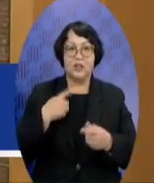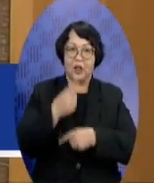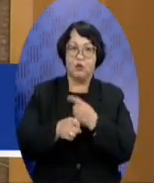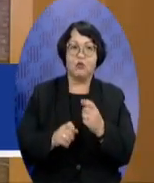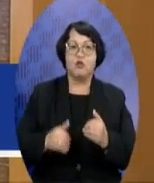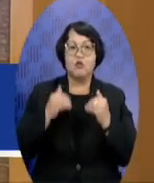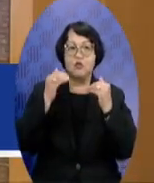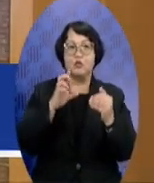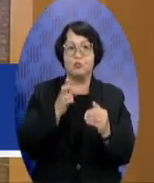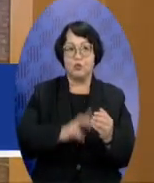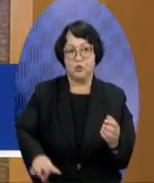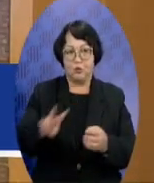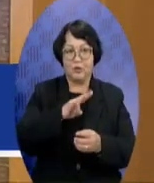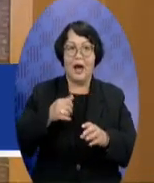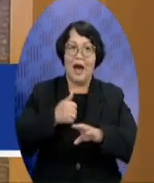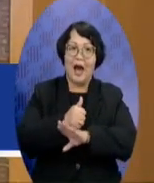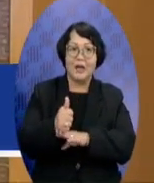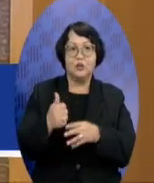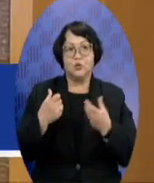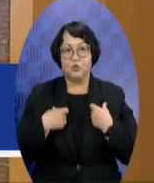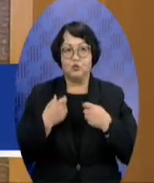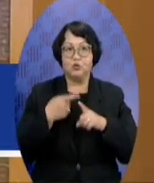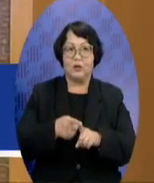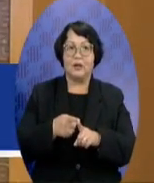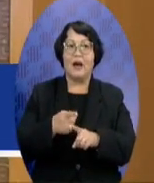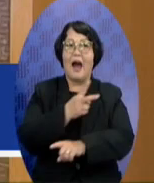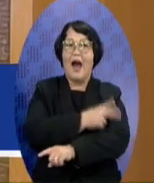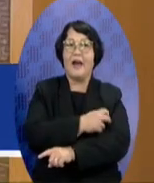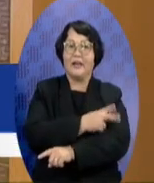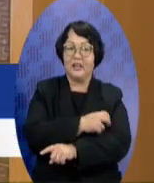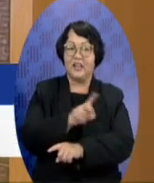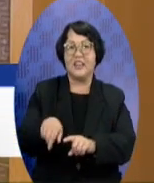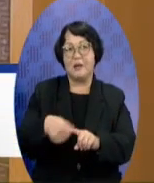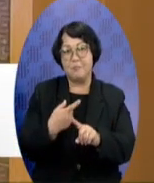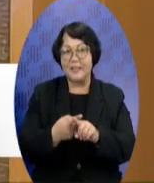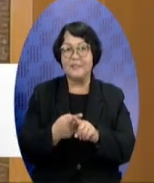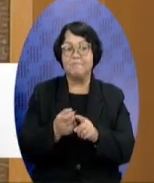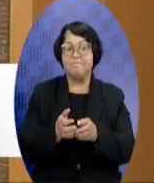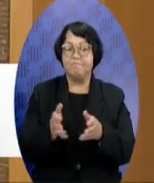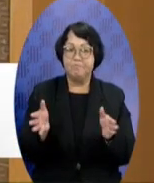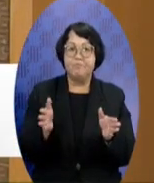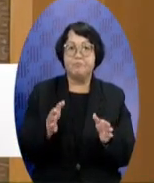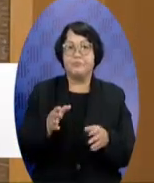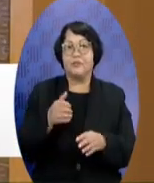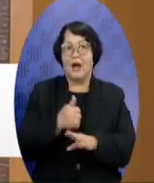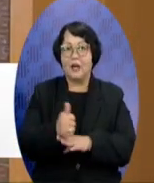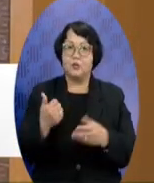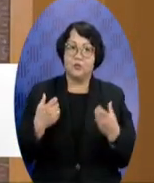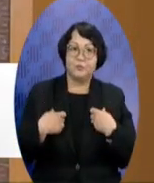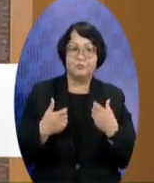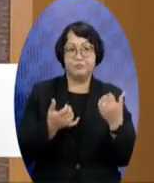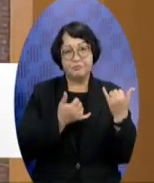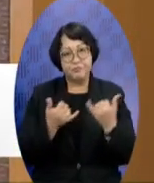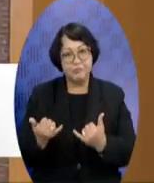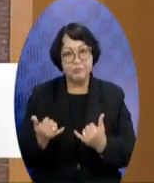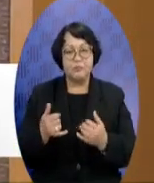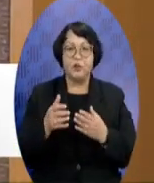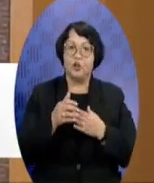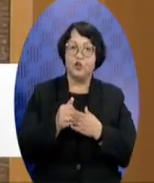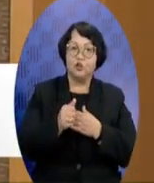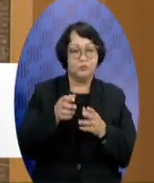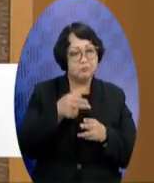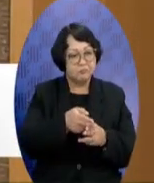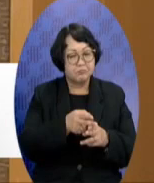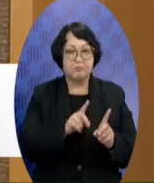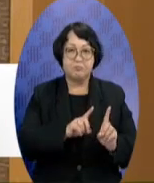бол цаашдаа аяж журлын чиглэлээр ангиан нэлээ өргөдгий. За мөн энэ дээр бол онцгой анхаарч аяж журлын одоо ухтагчаас авах хөтөч гэдэг одоо энэ